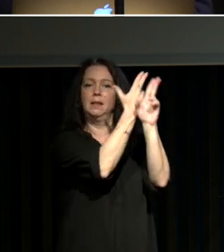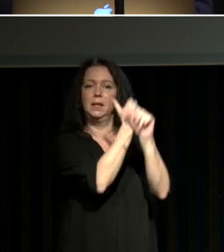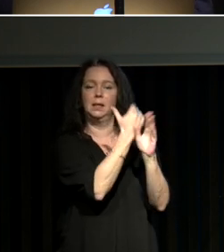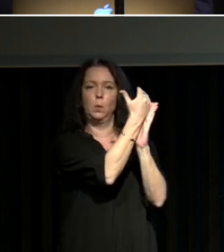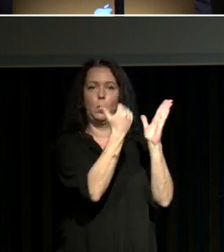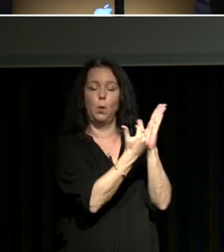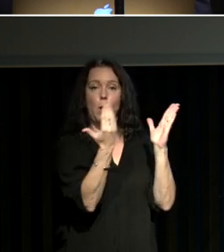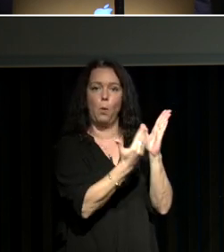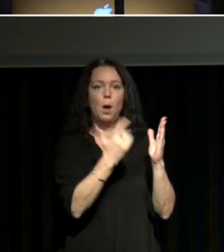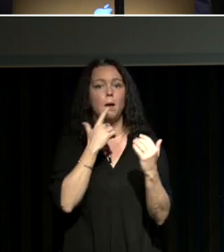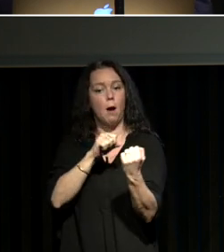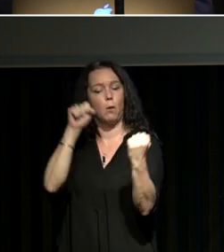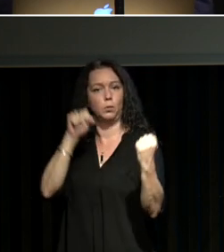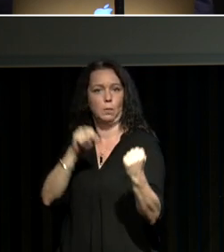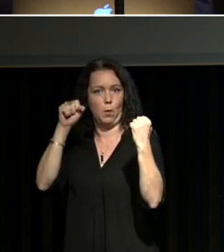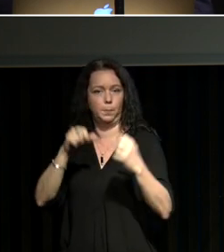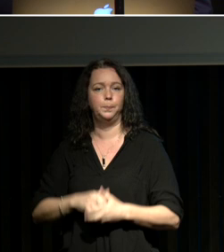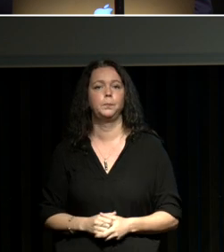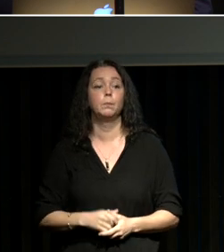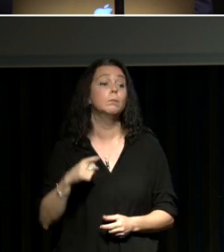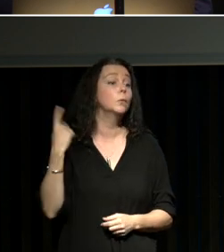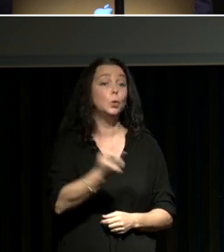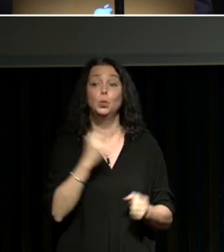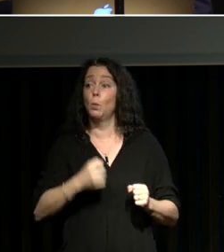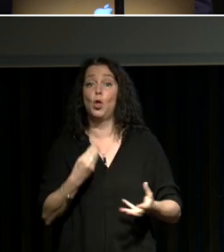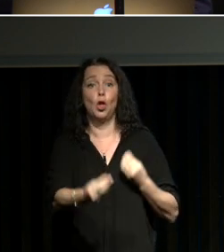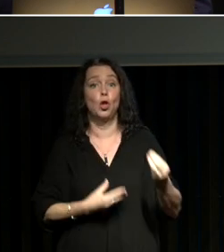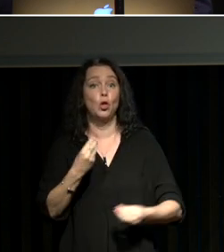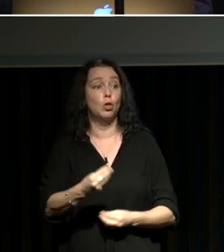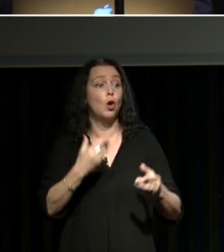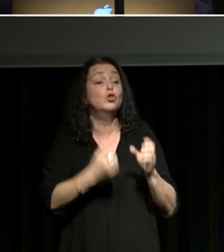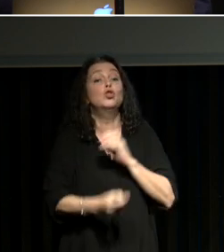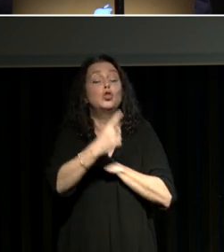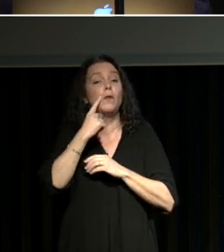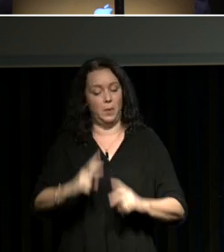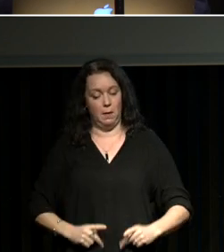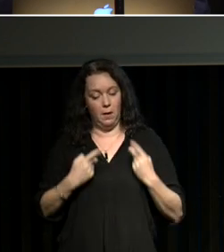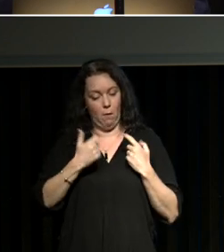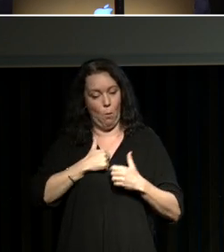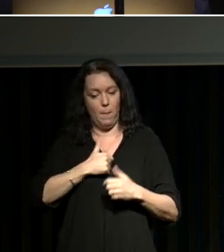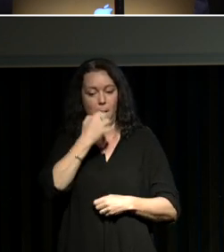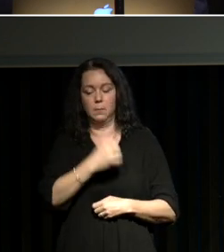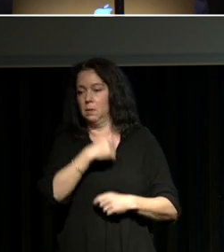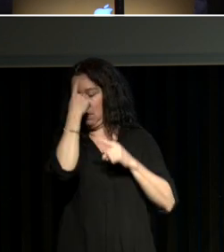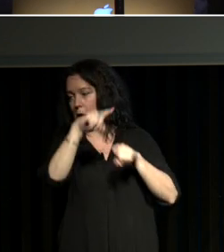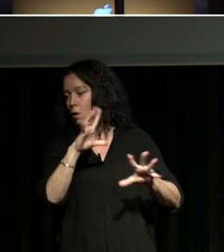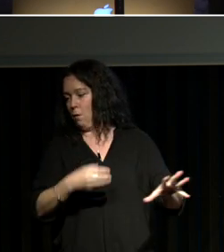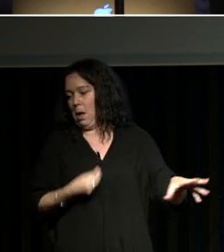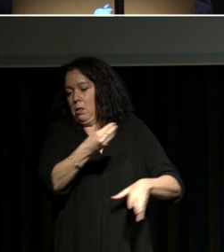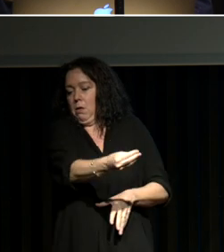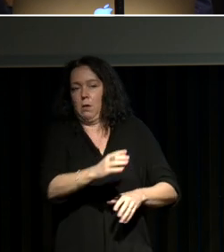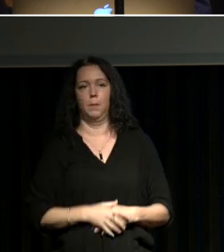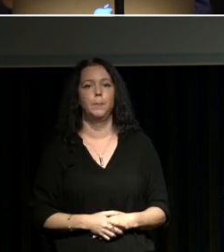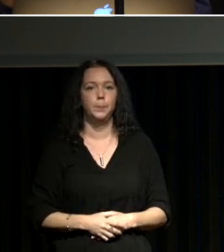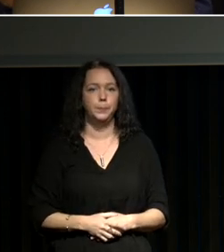d'organes, c'est le consentement présumé. Nous sommes tous donneurs, sauf si de notre vivant, nous nous sommes exprimés contre le don d'organes. Alors